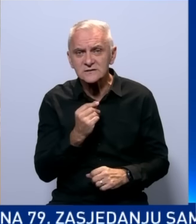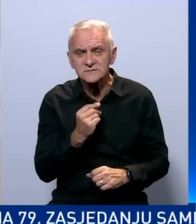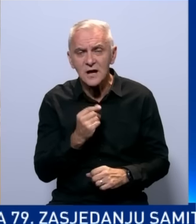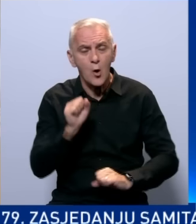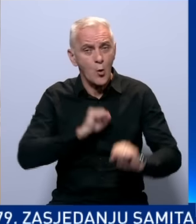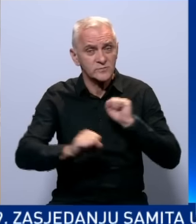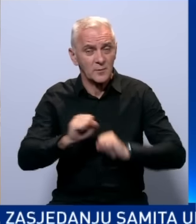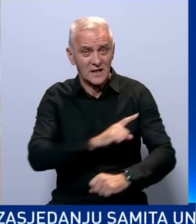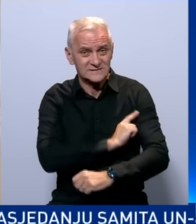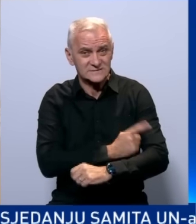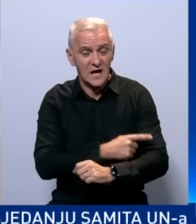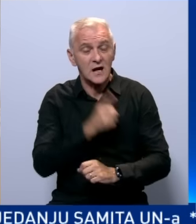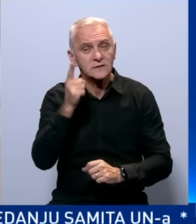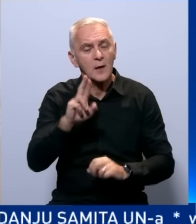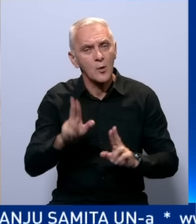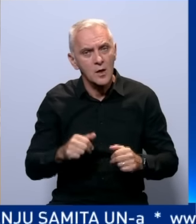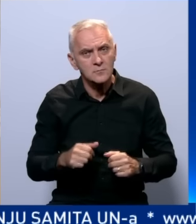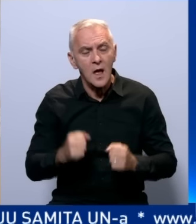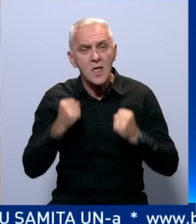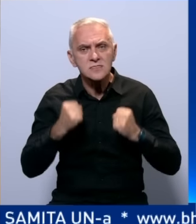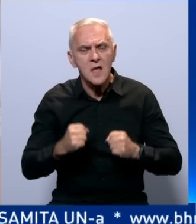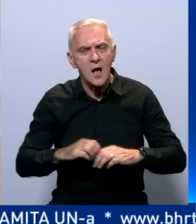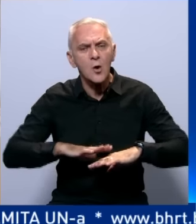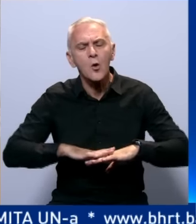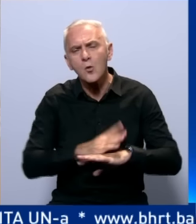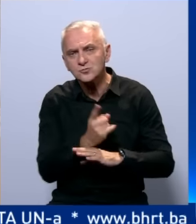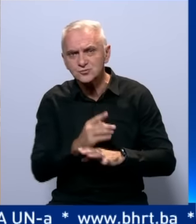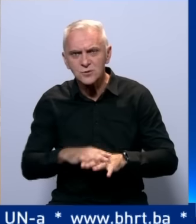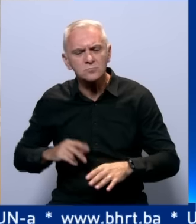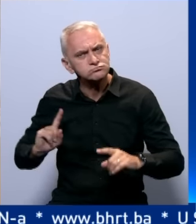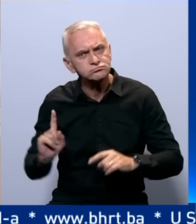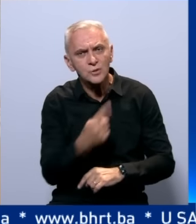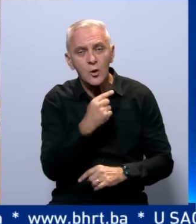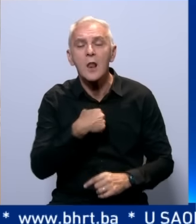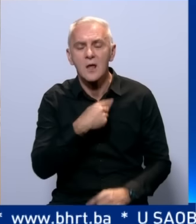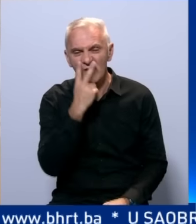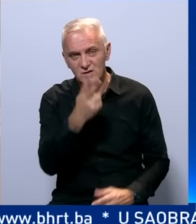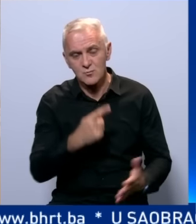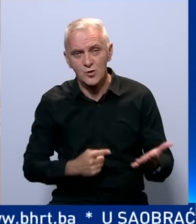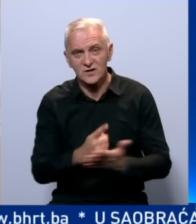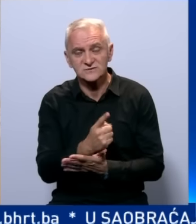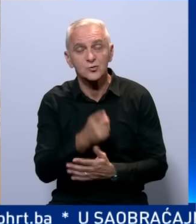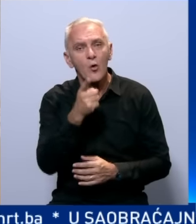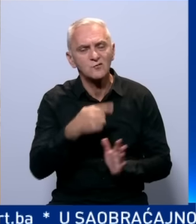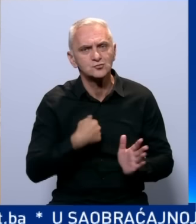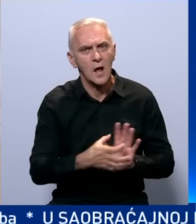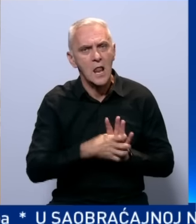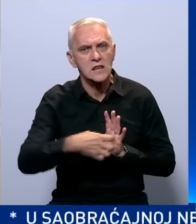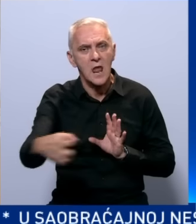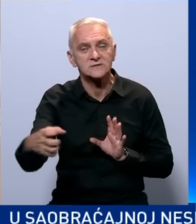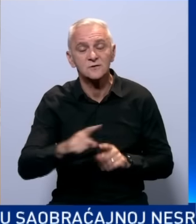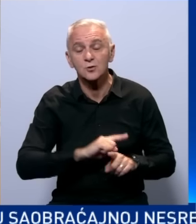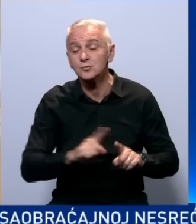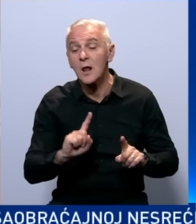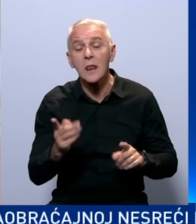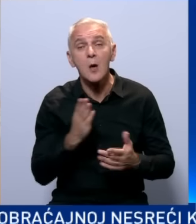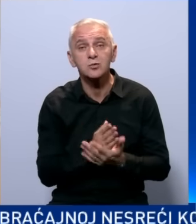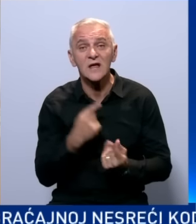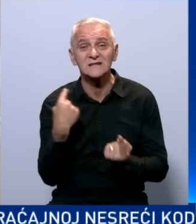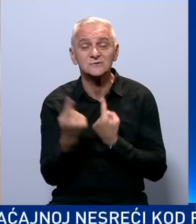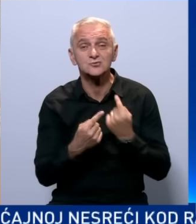odbrambenih snaga i tamo već postoji vrlo jako osjećaj progona, a vidimo rezultate. Ovi potezi će se nastaviti sve dok ne dođemo u situaciju